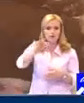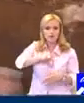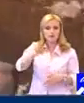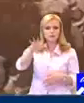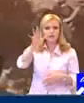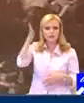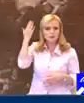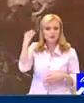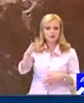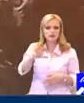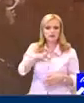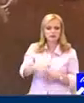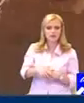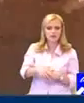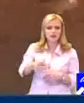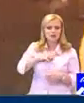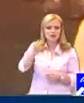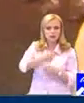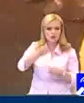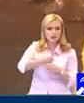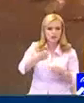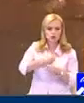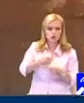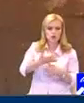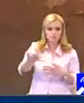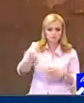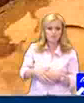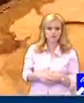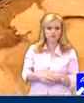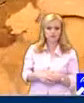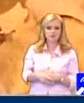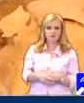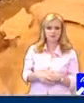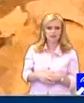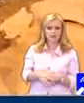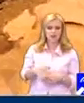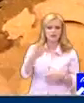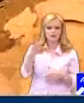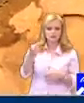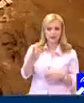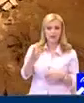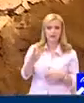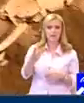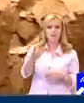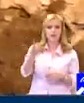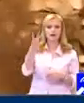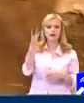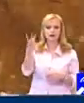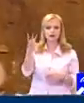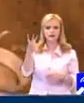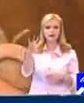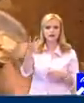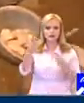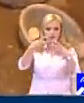curăța uleiul de măsline de pe trupurile transpirate după o activitate fizică obositoare. Trei schelete de bărbați și unul de femeie se